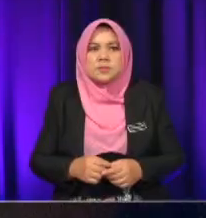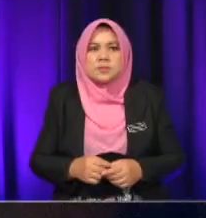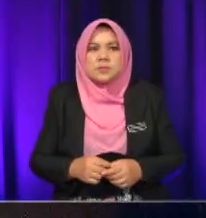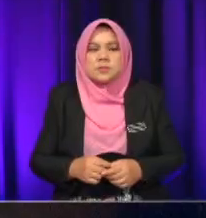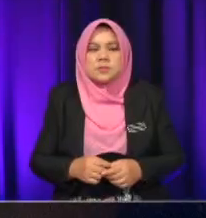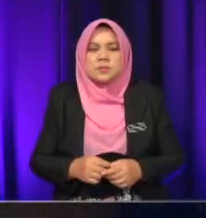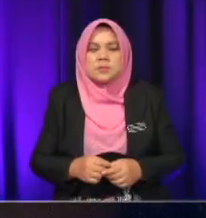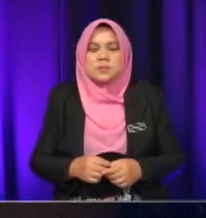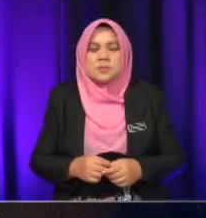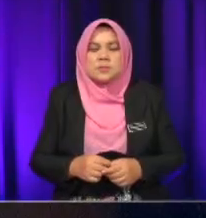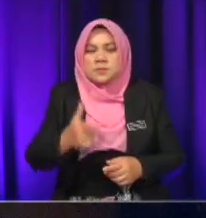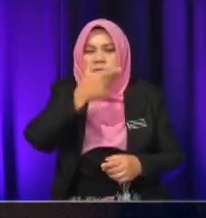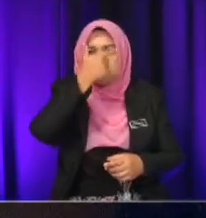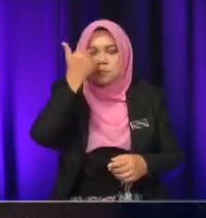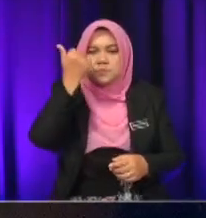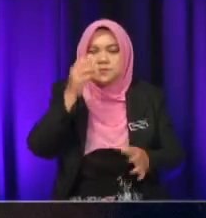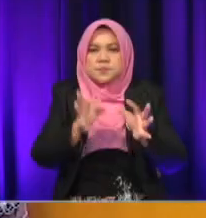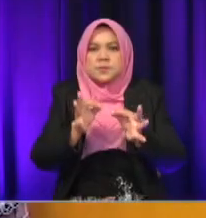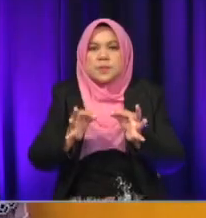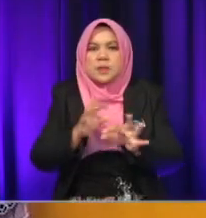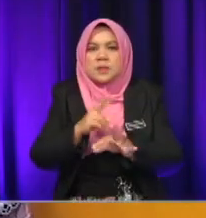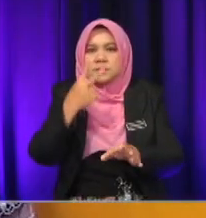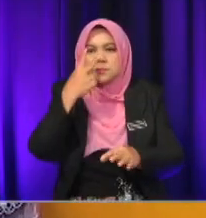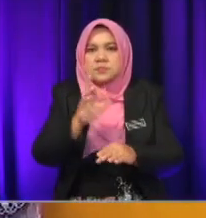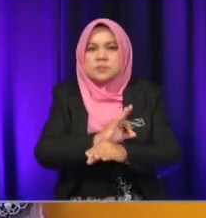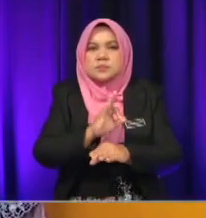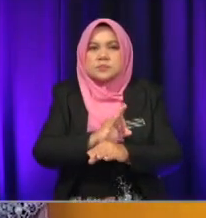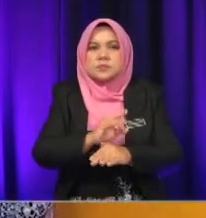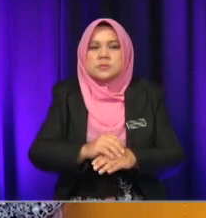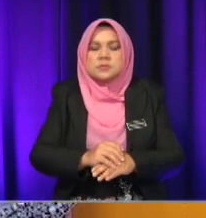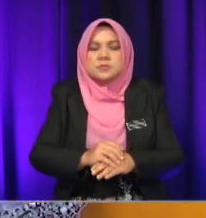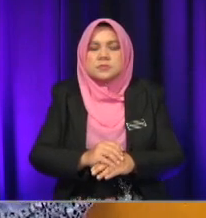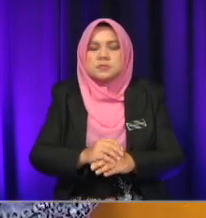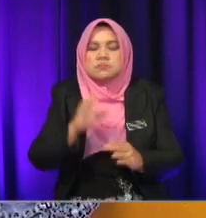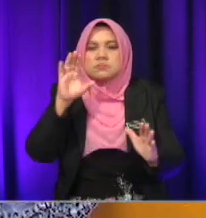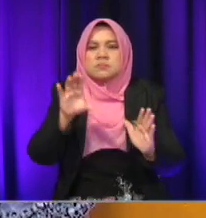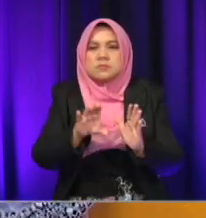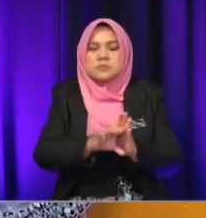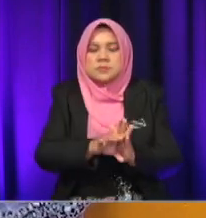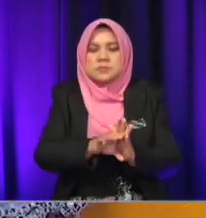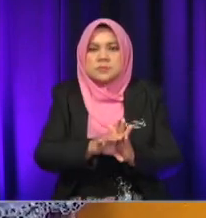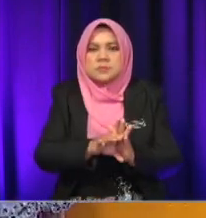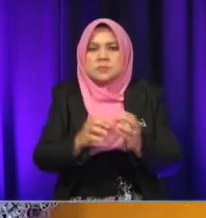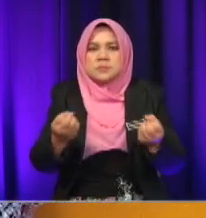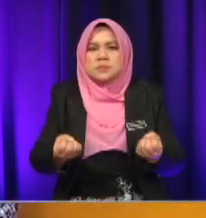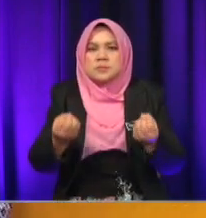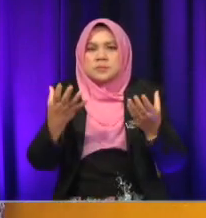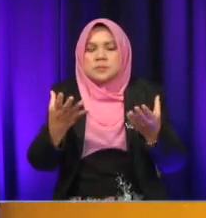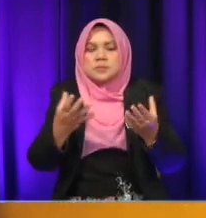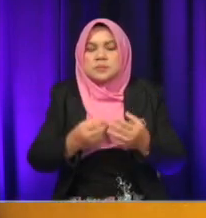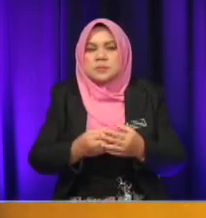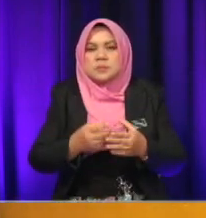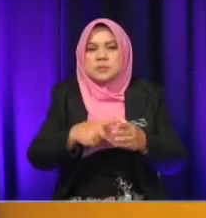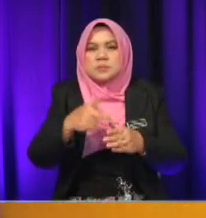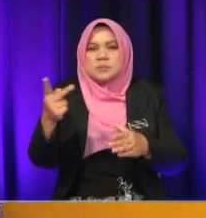sebab kalau tak tengok fungsi, setakat gambar, ramai lagi pengeluar di